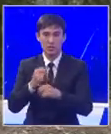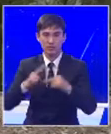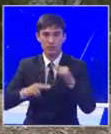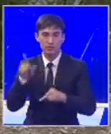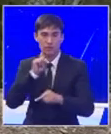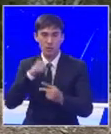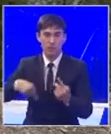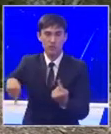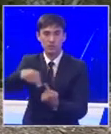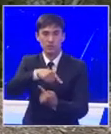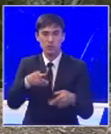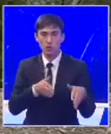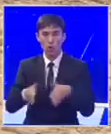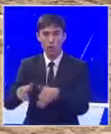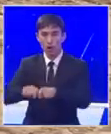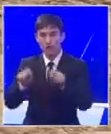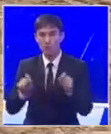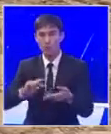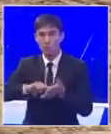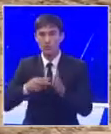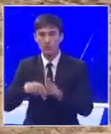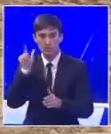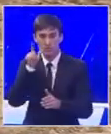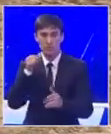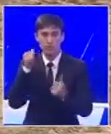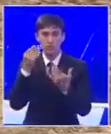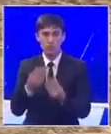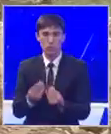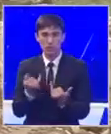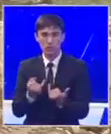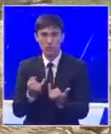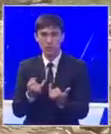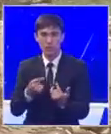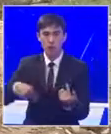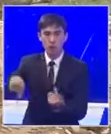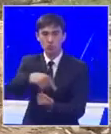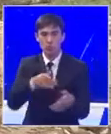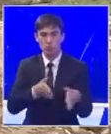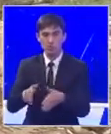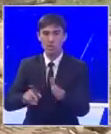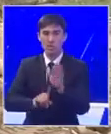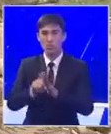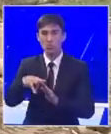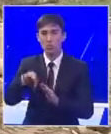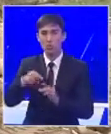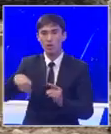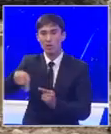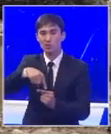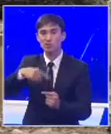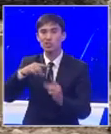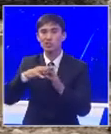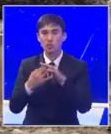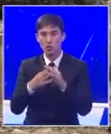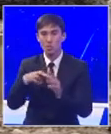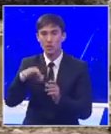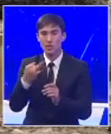временной объездной дороги. Открыть ее планируют к завтрашнему дню. Сейчас окружной путь начинается с Мололинского кольца через села Матай